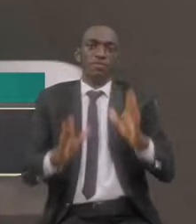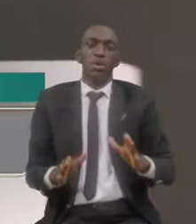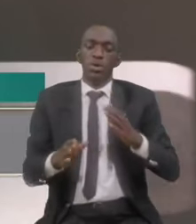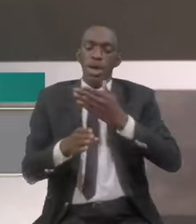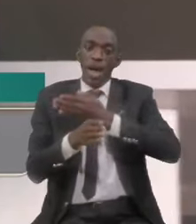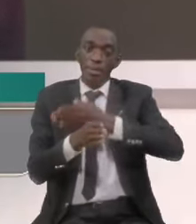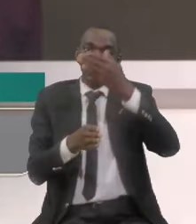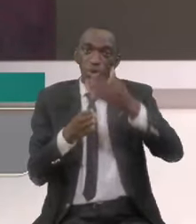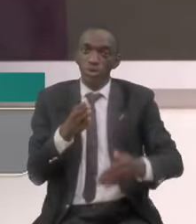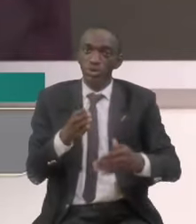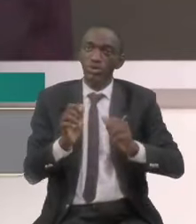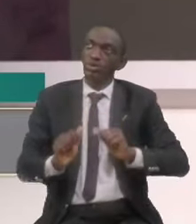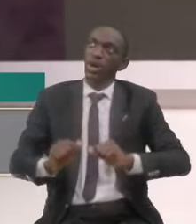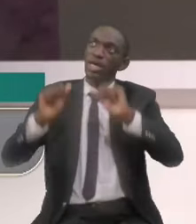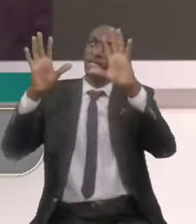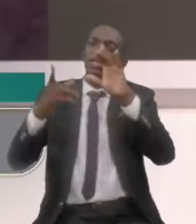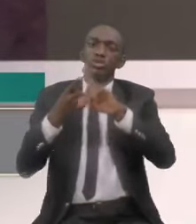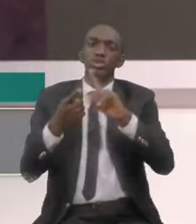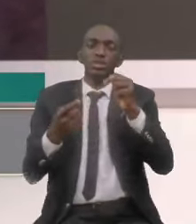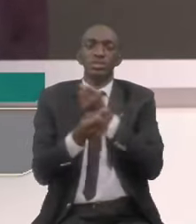soumission absolue au Sauveur.